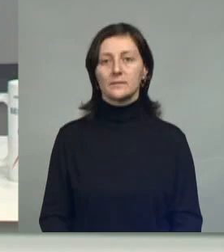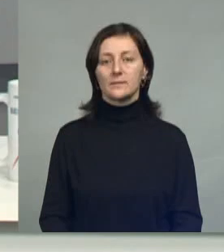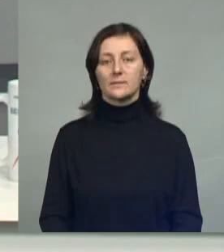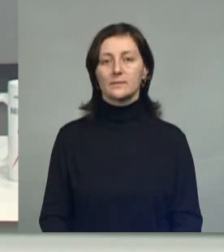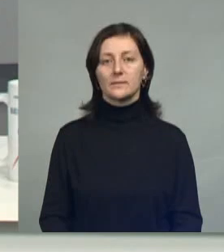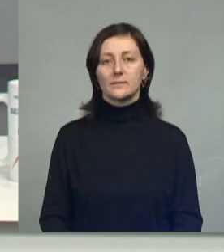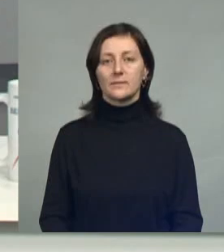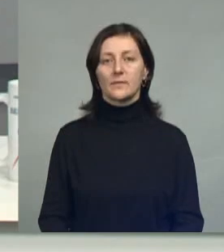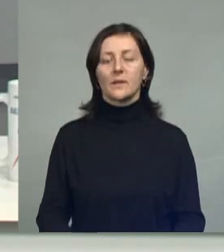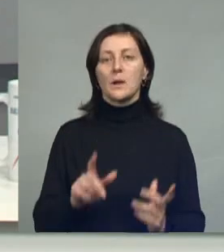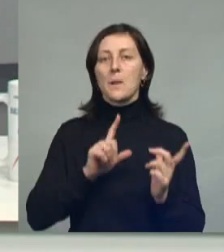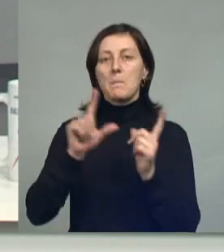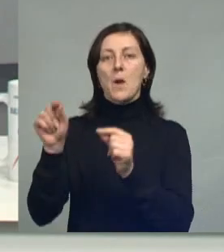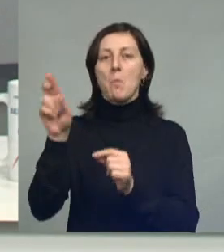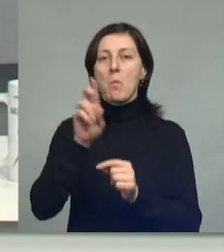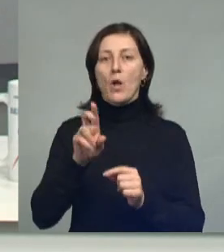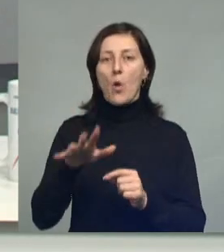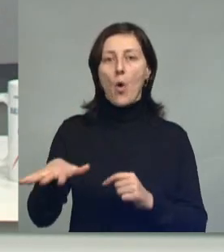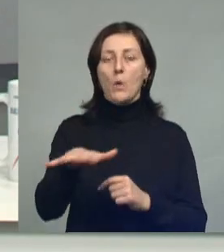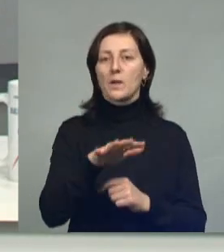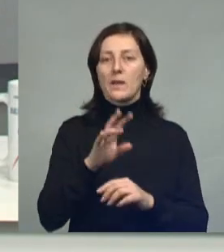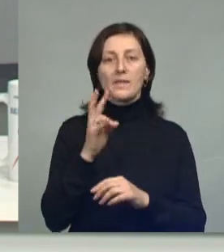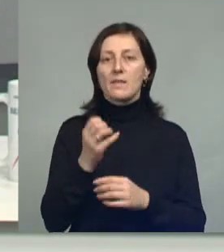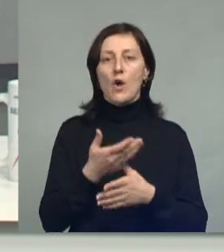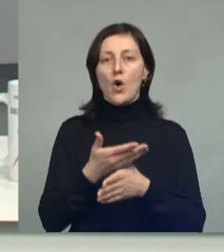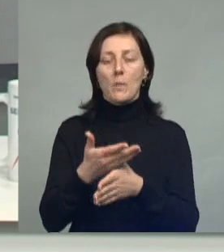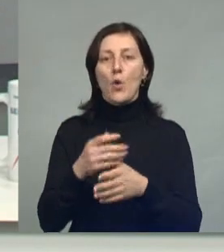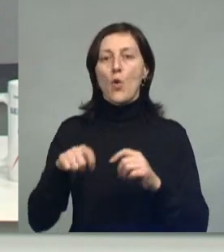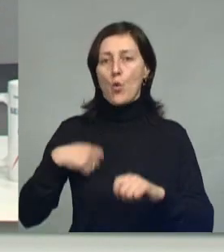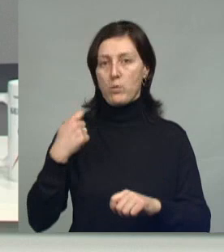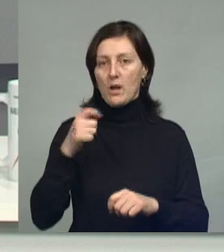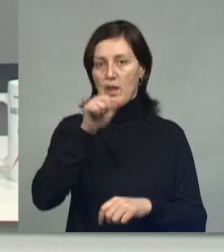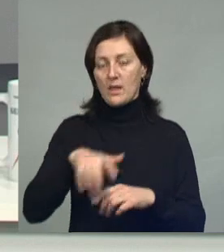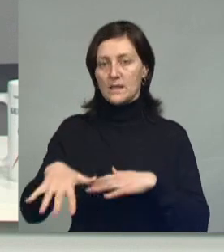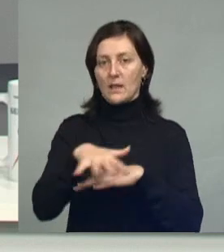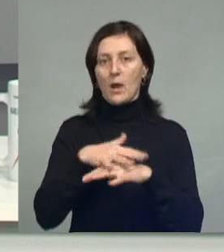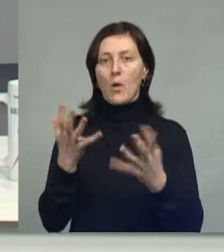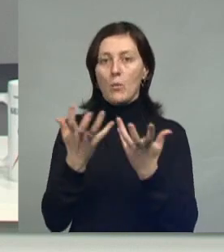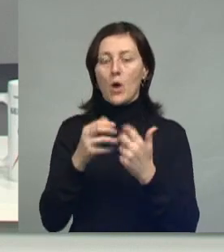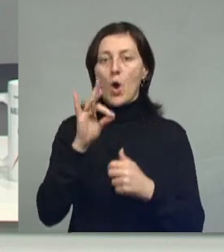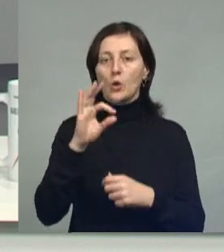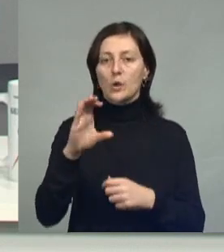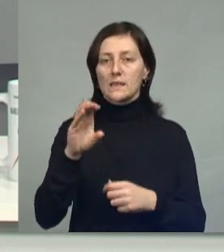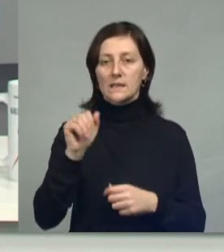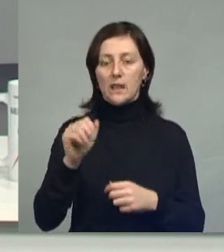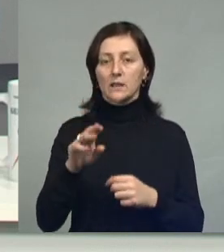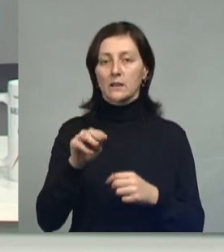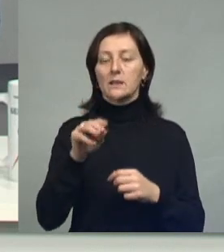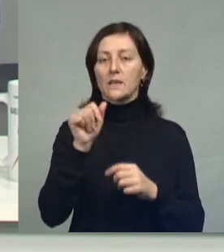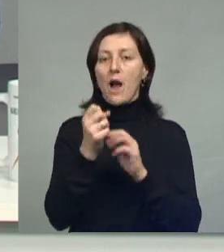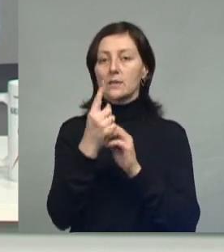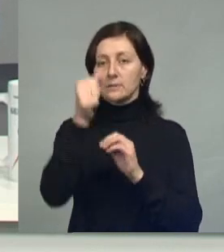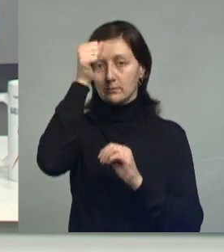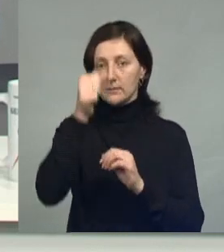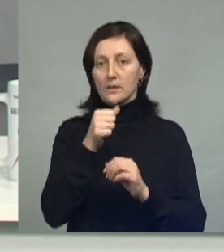миграция в белгородской области не компенсирует естественную убыль населения по данным росстата за 11 месяцев прошлого года число